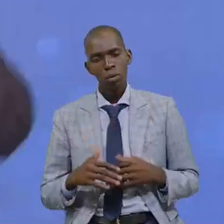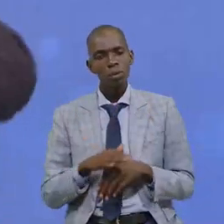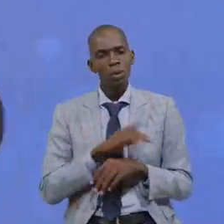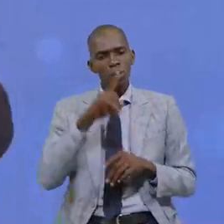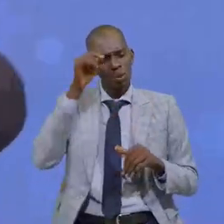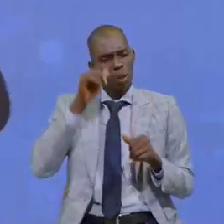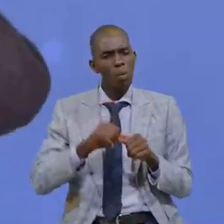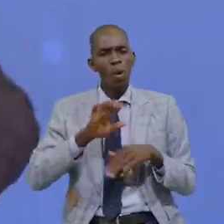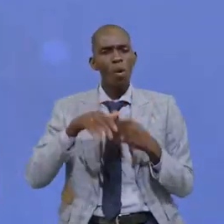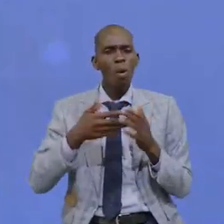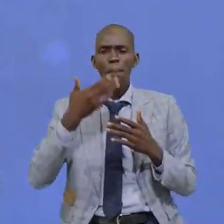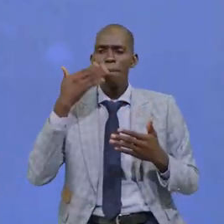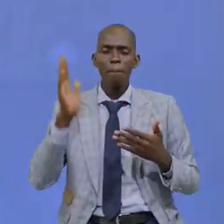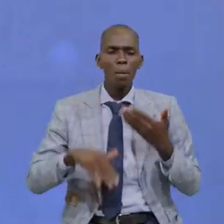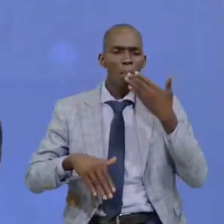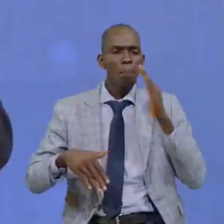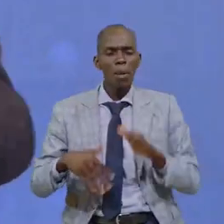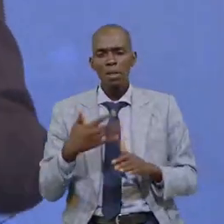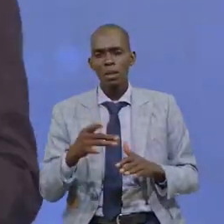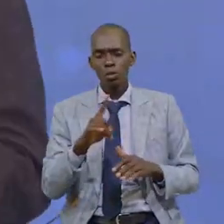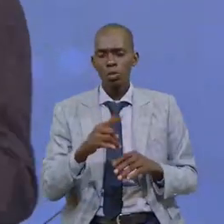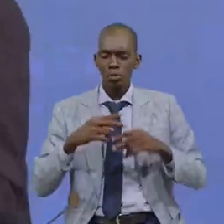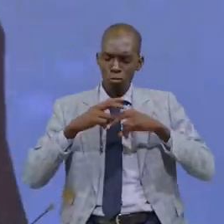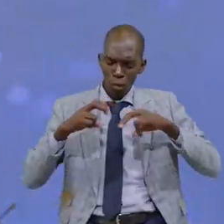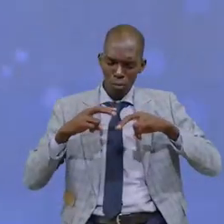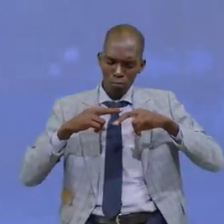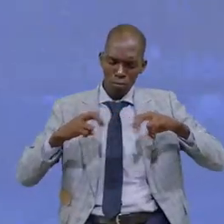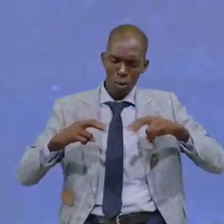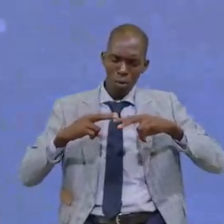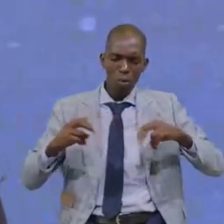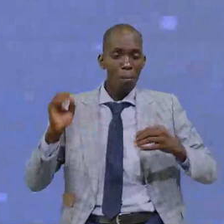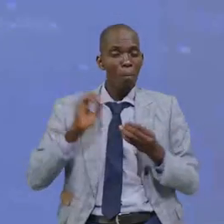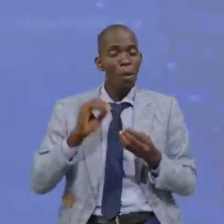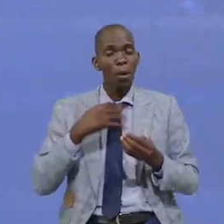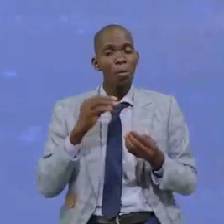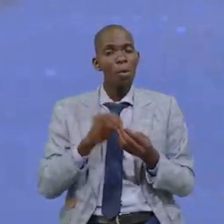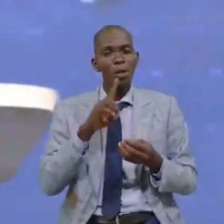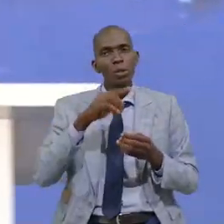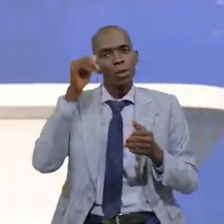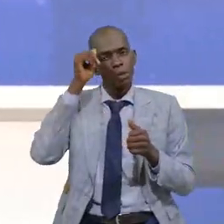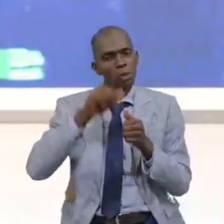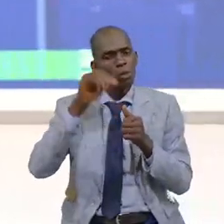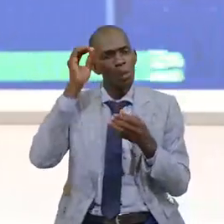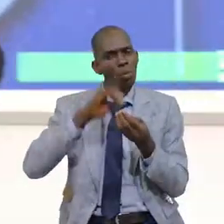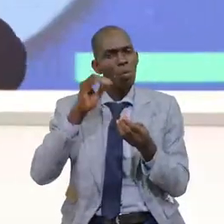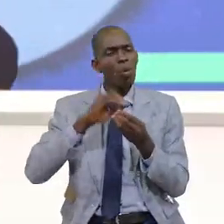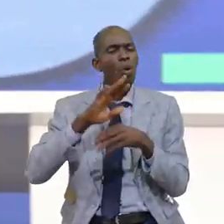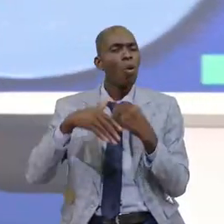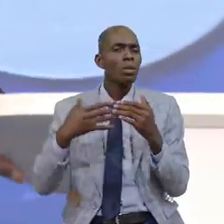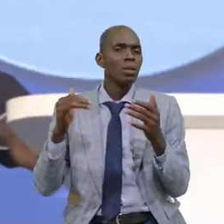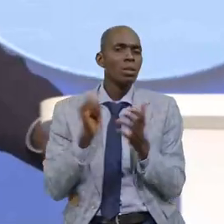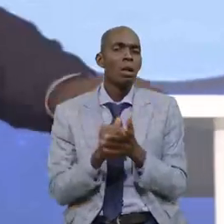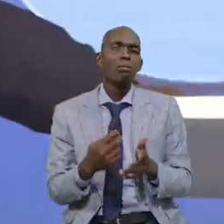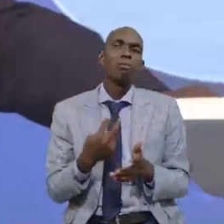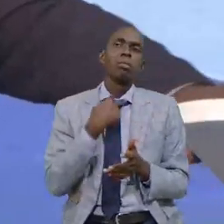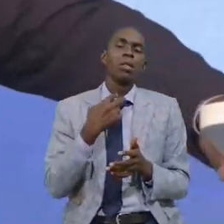tu te souviens des mauvaises choses. Et plus tu regardes au-dedans de toi, et tu te rappelles les choses qui t'ont bloqué